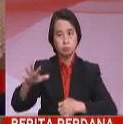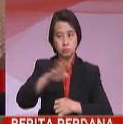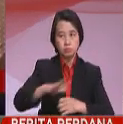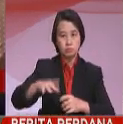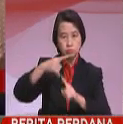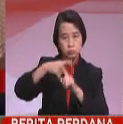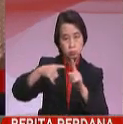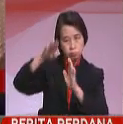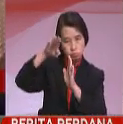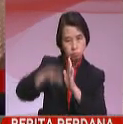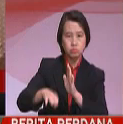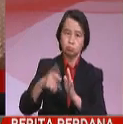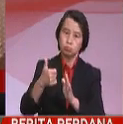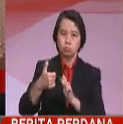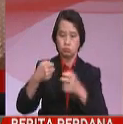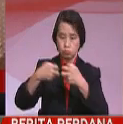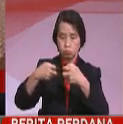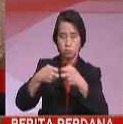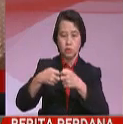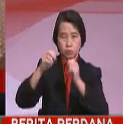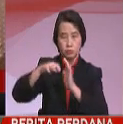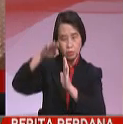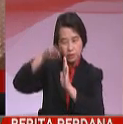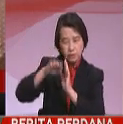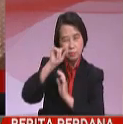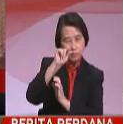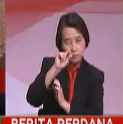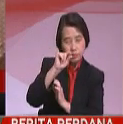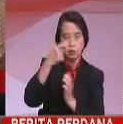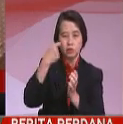asas elektrik ini dan boleh menurunkan sedikit